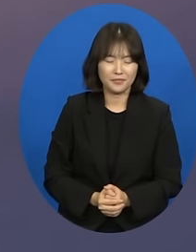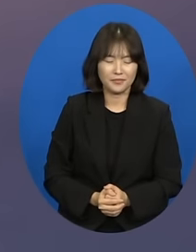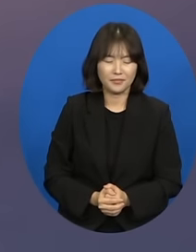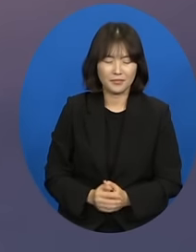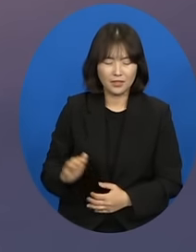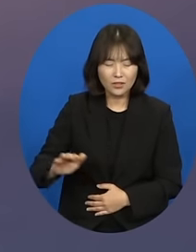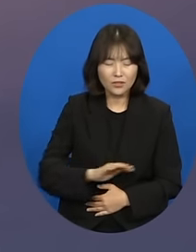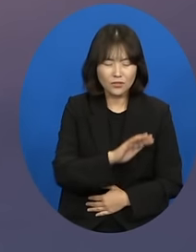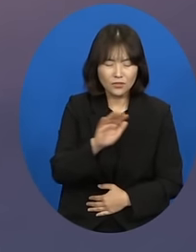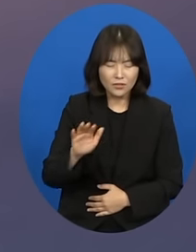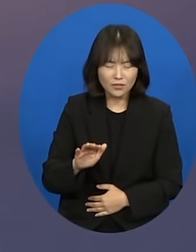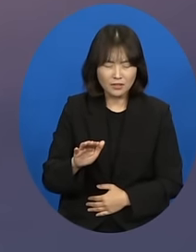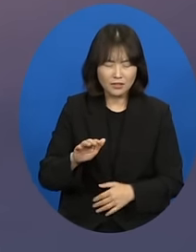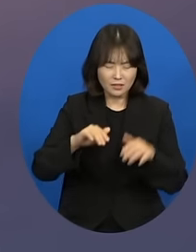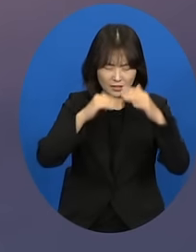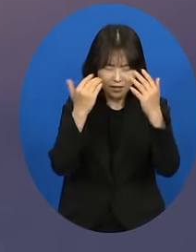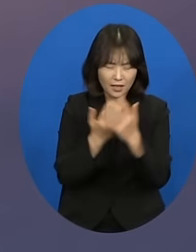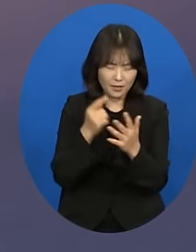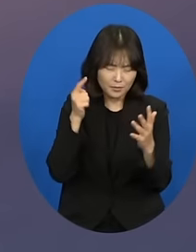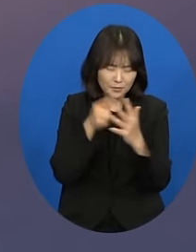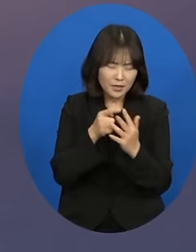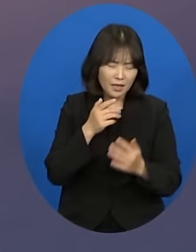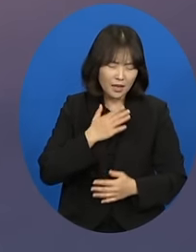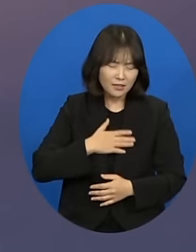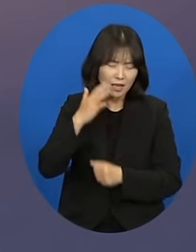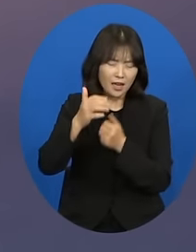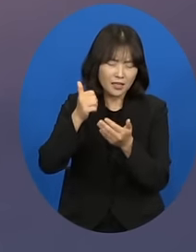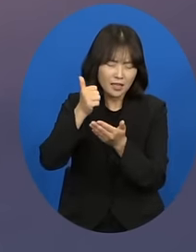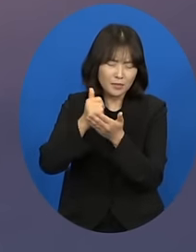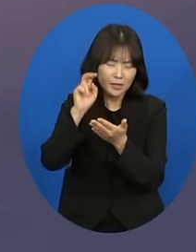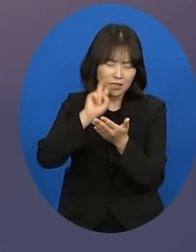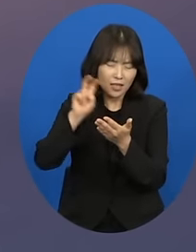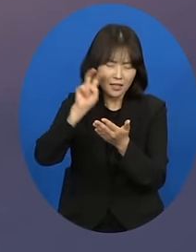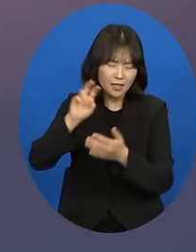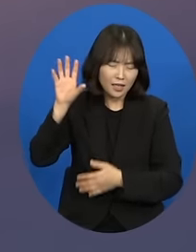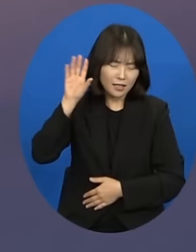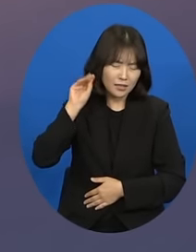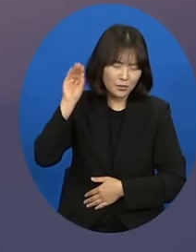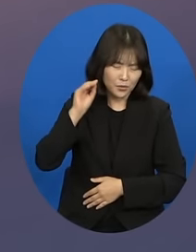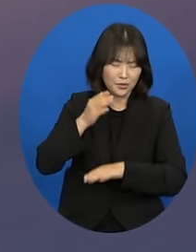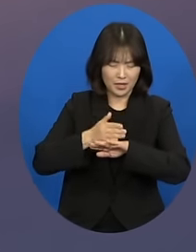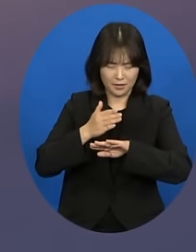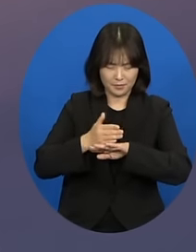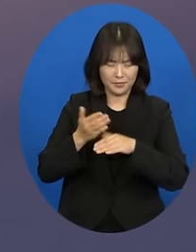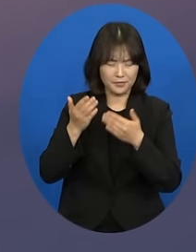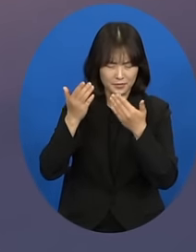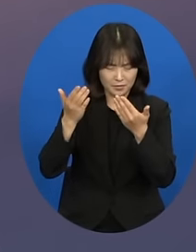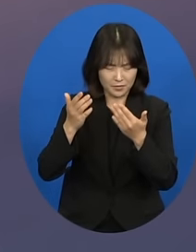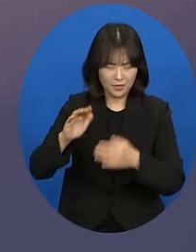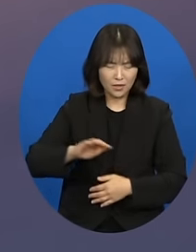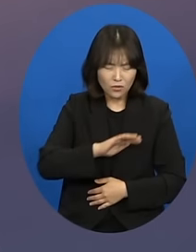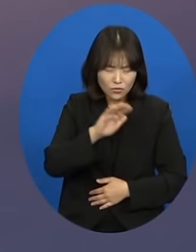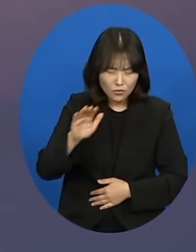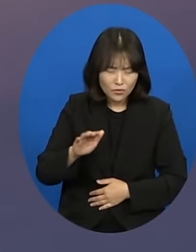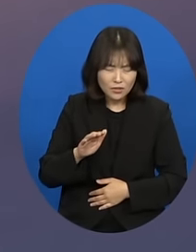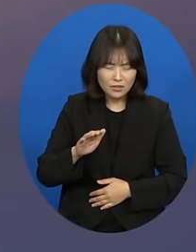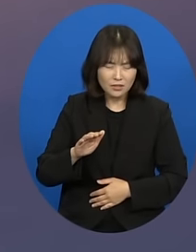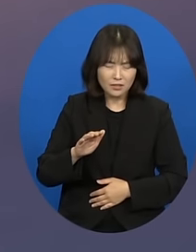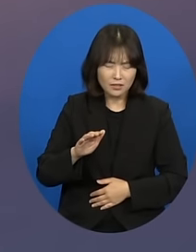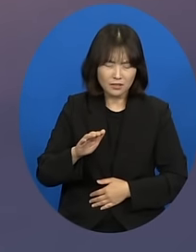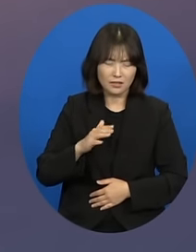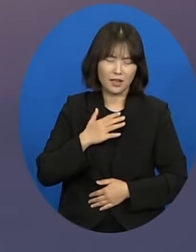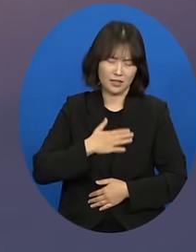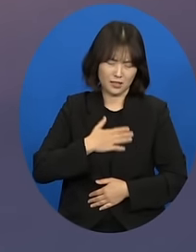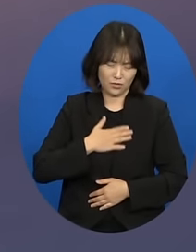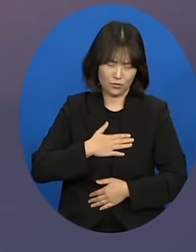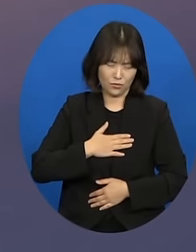우리를 다 아시는 하나님이라고 찬양하는 것을 듣고 감사드립니다. 우리를 모르시지 않으시고 우리의 연약을